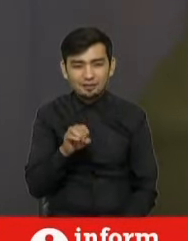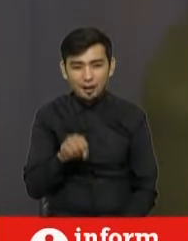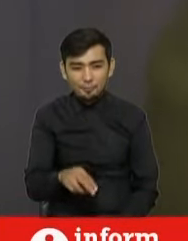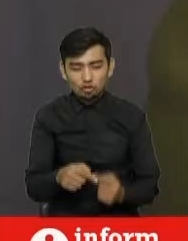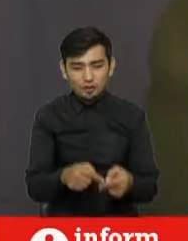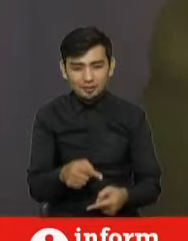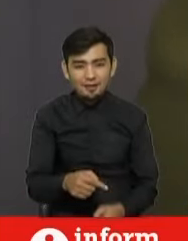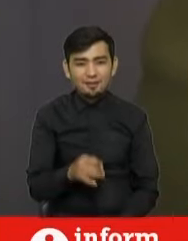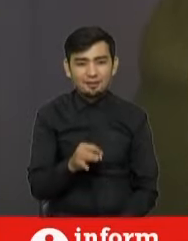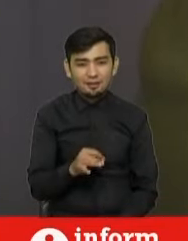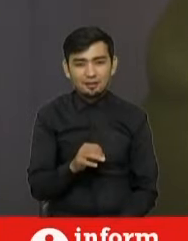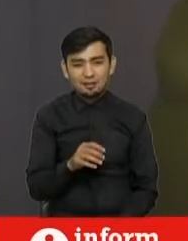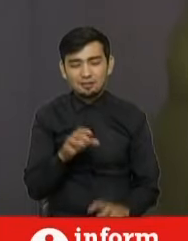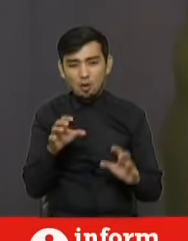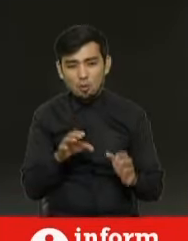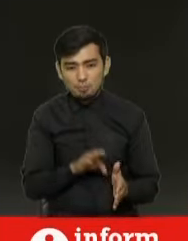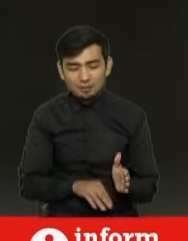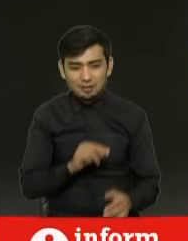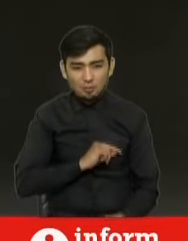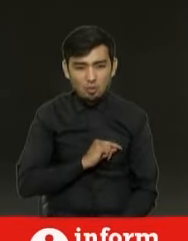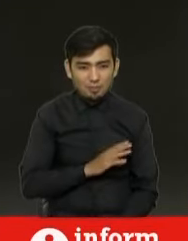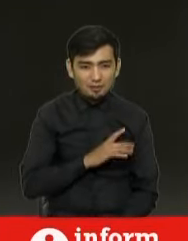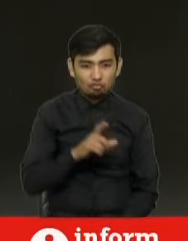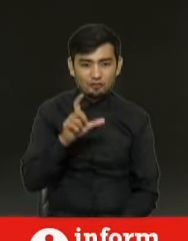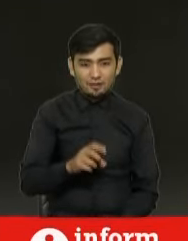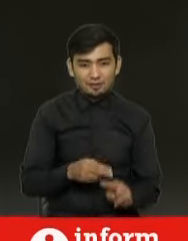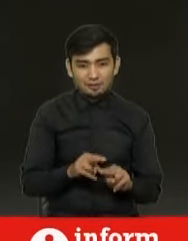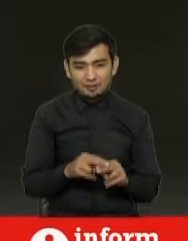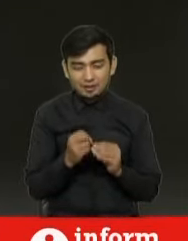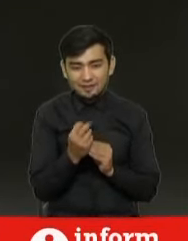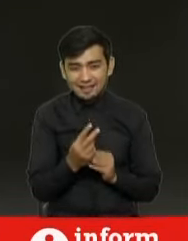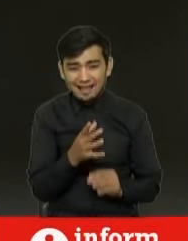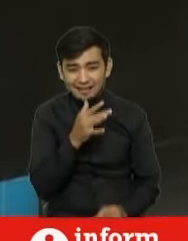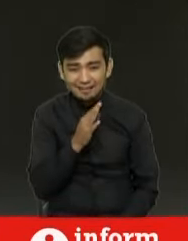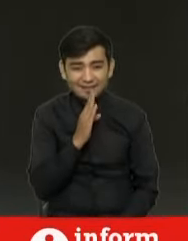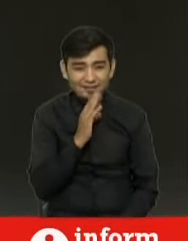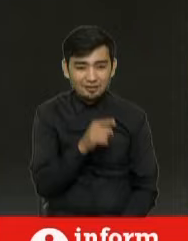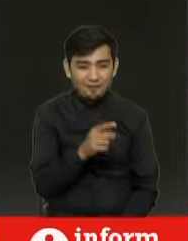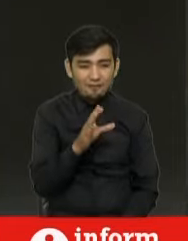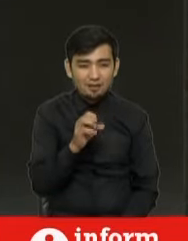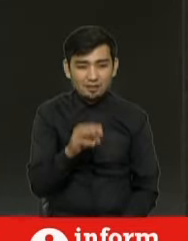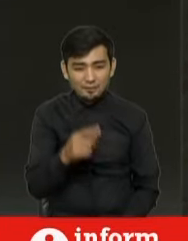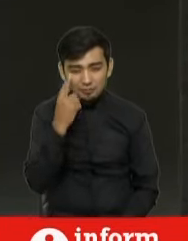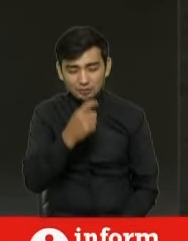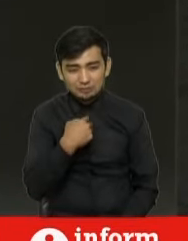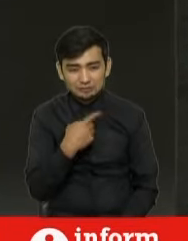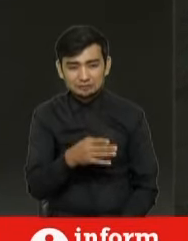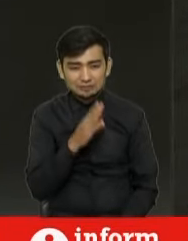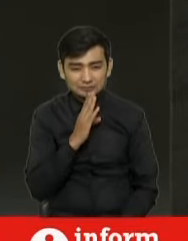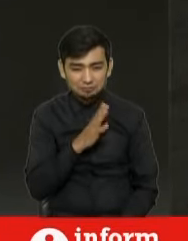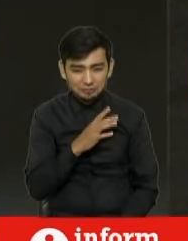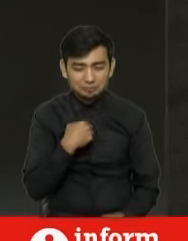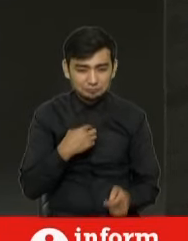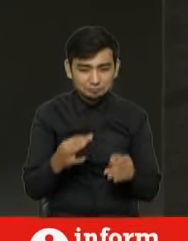тұлға, заңсыз әрекеттер жасаған тұлға, 12 жасар қызға жазған WhatsApp-пен жаңағыдай қыздығыңды тіге саламыз,